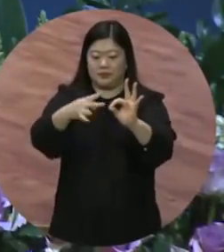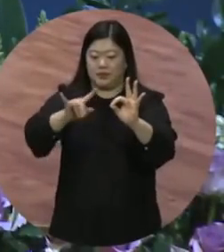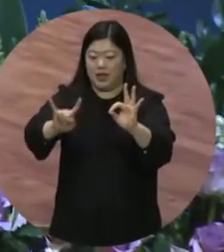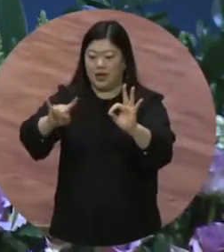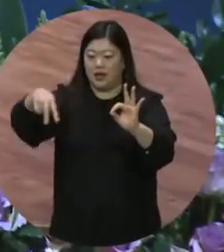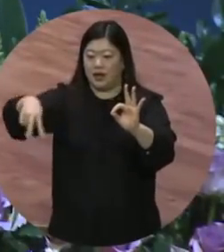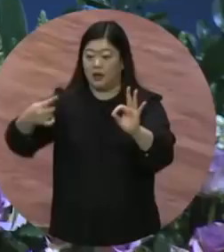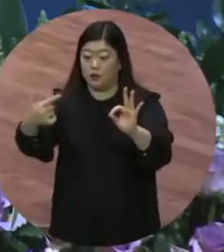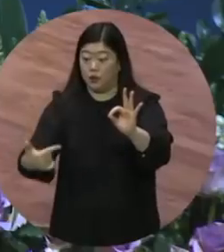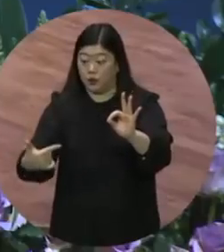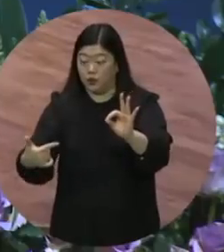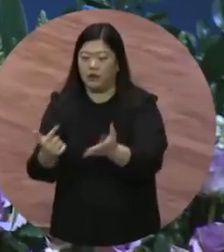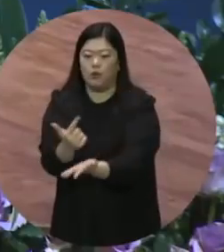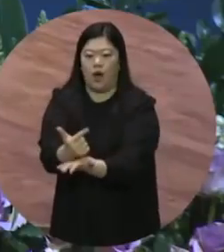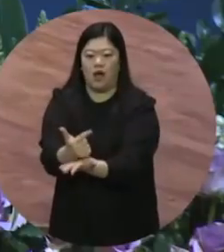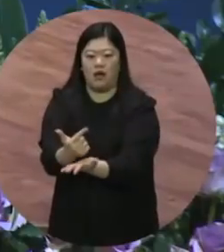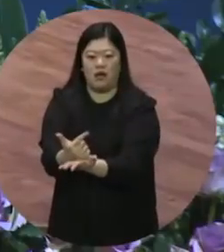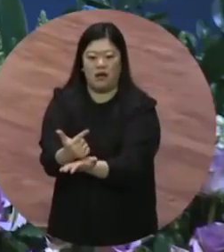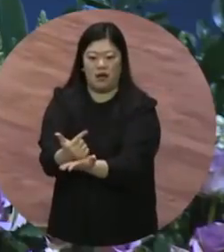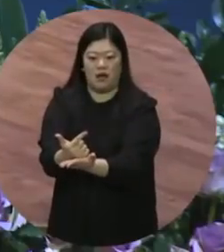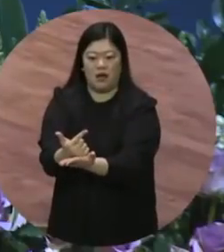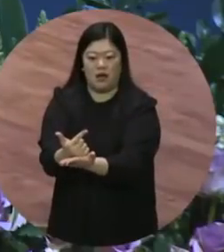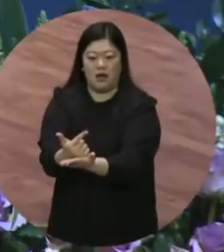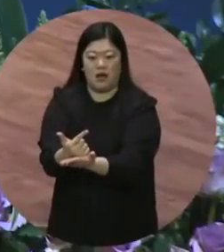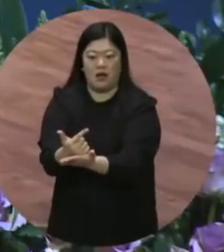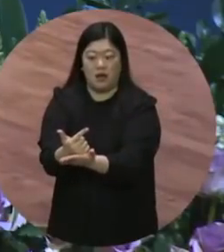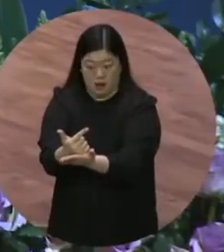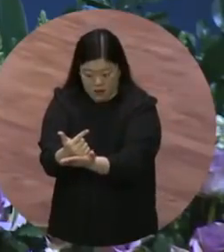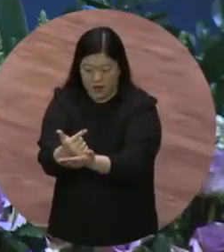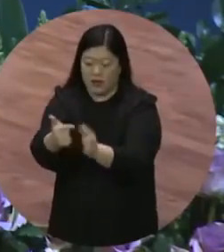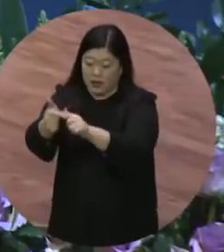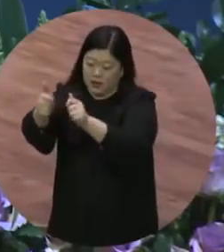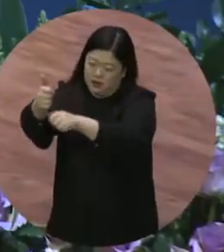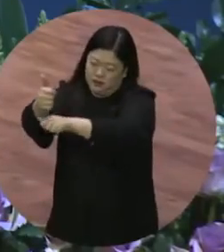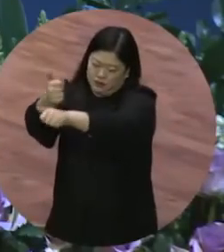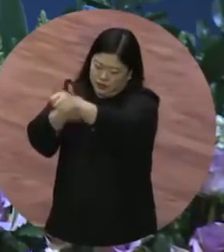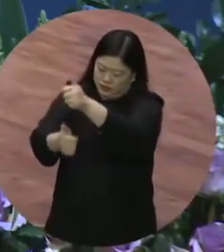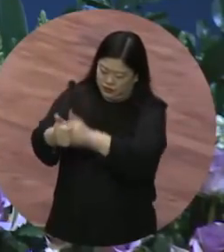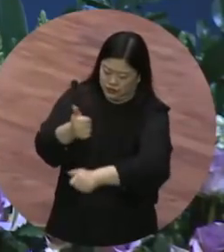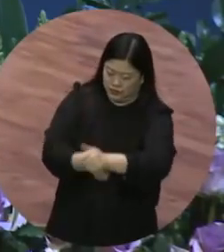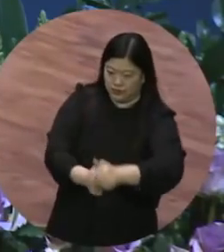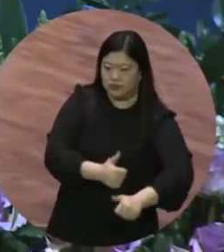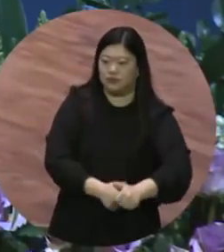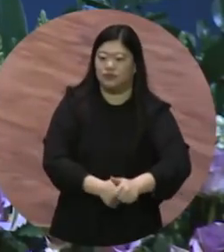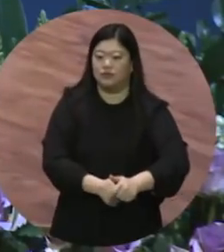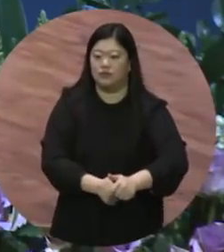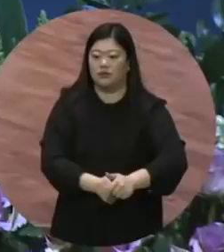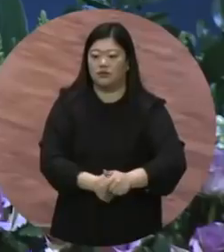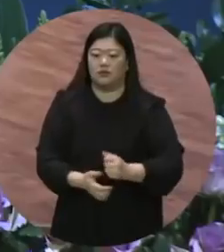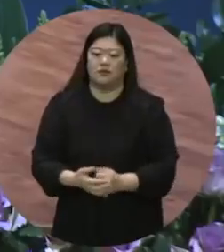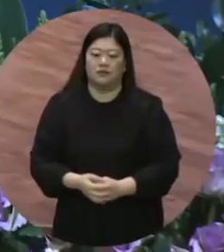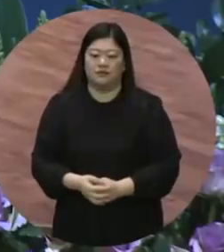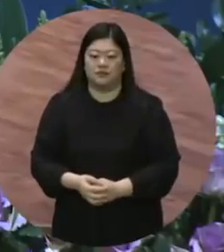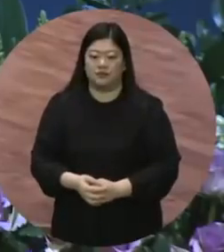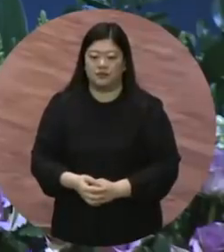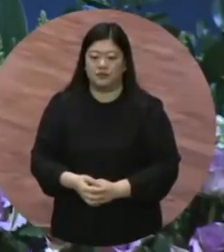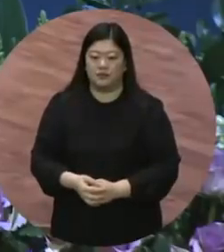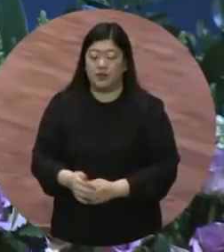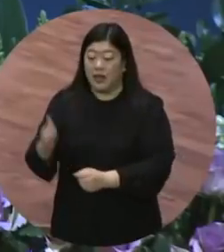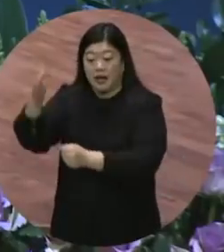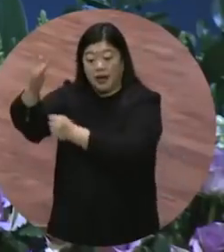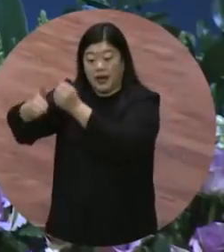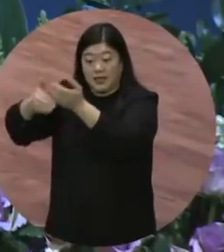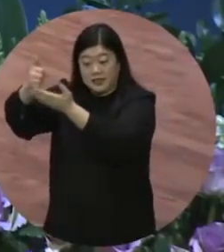중에 셈을 선택했습니다. 그래서 아브라함이 셈의 9대 손입니다. 창세기 12장 아브라함을